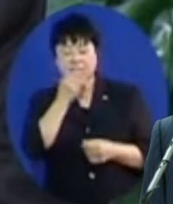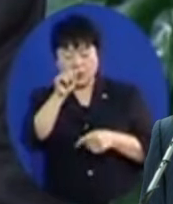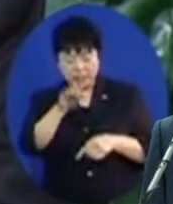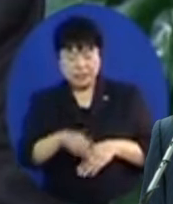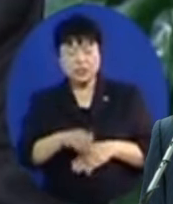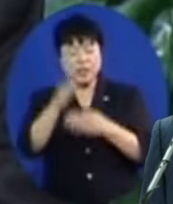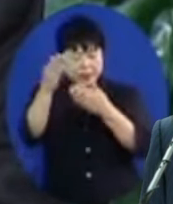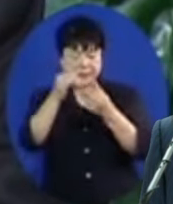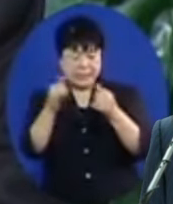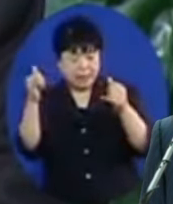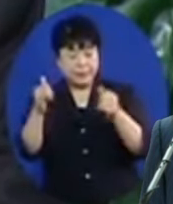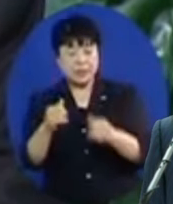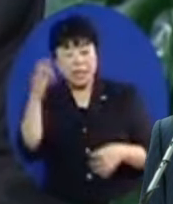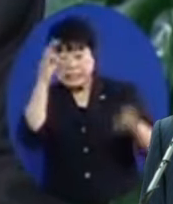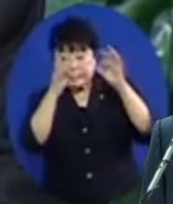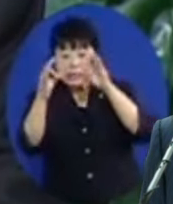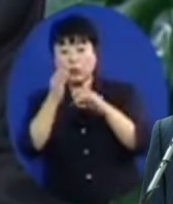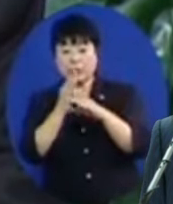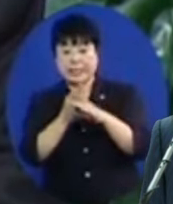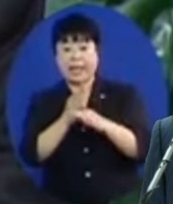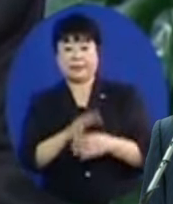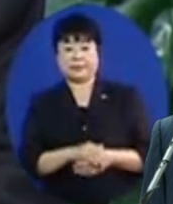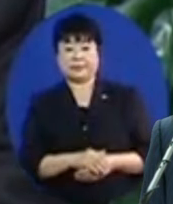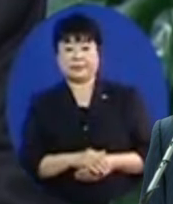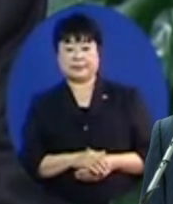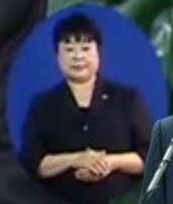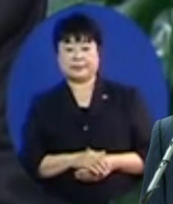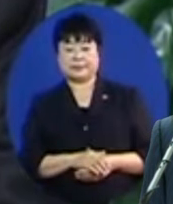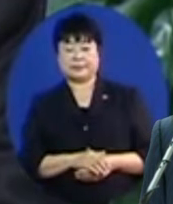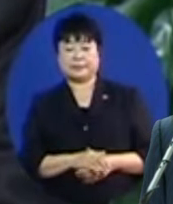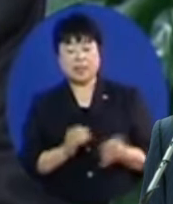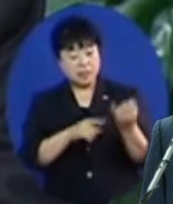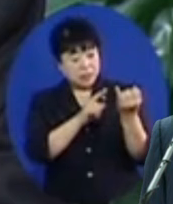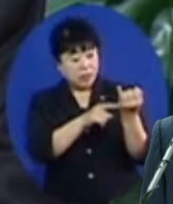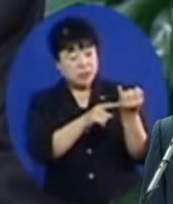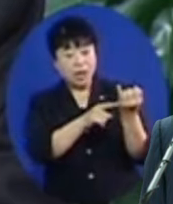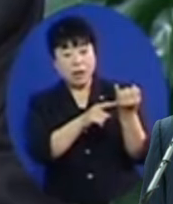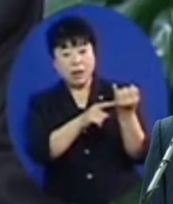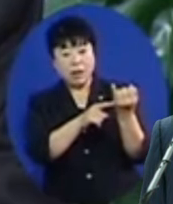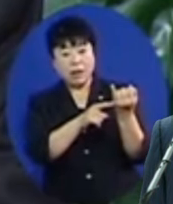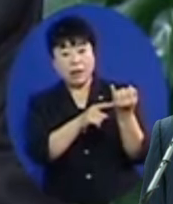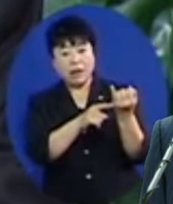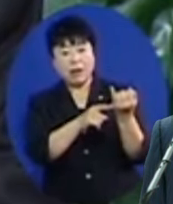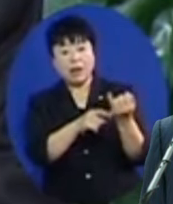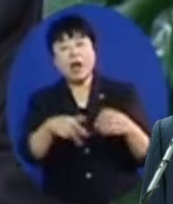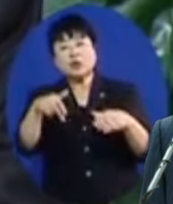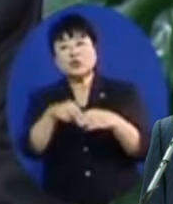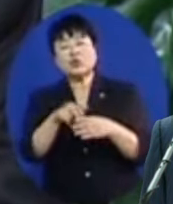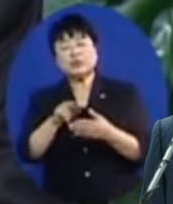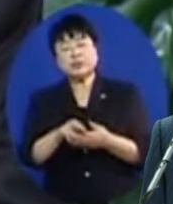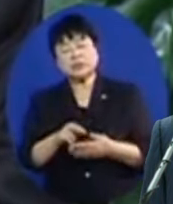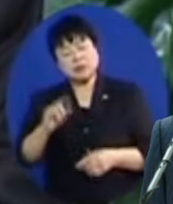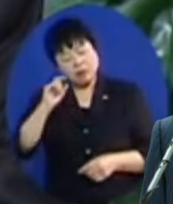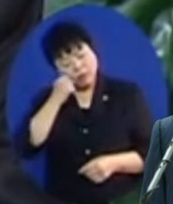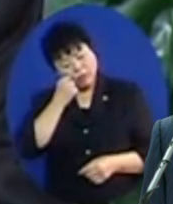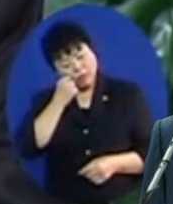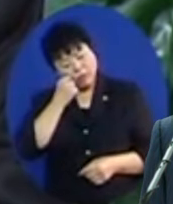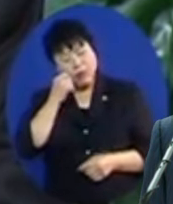진정으로 예배하는 자를 찾으시나니라. 그러니까 이 여자가 너무 어려워지는 종교적인 문제가 되니까,